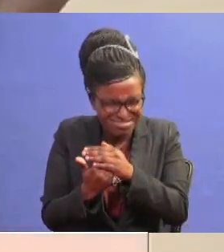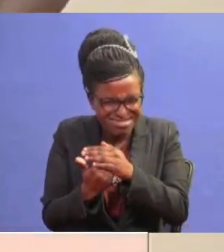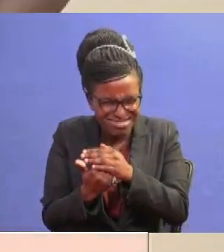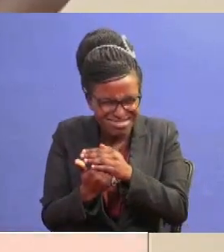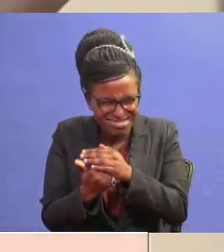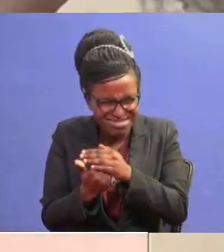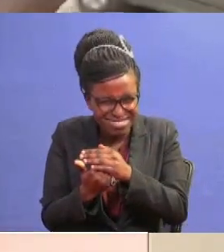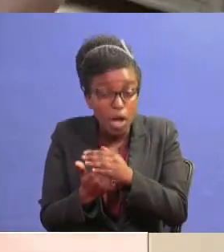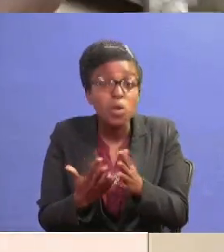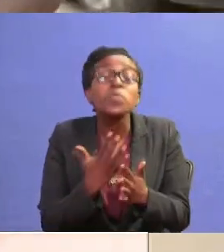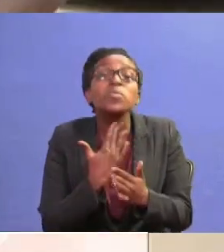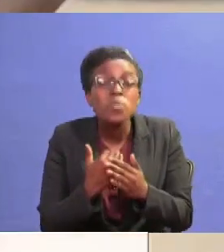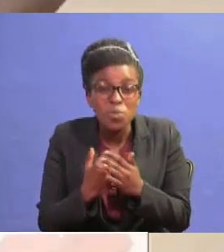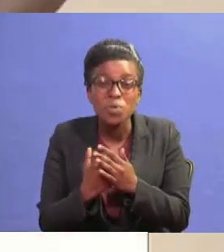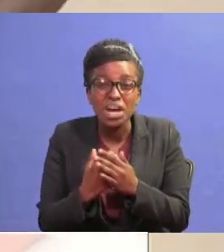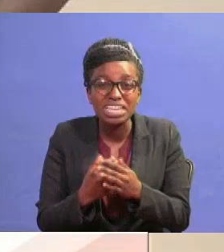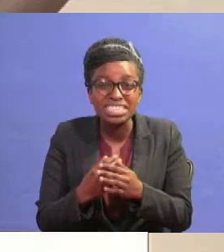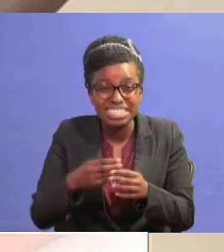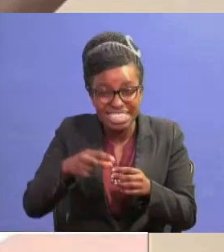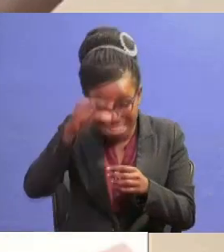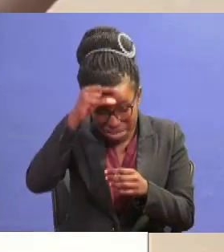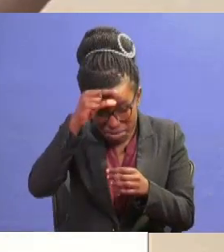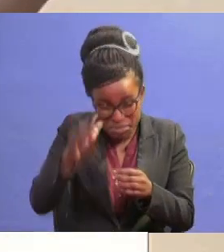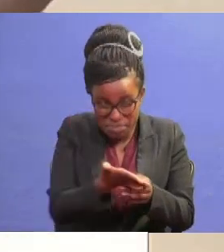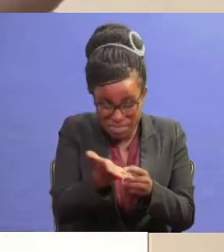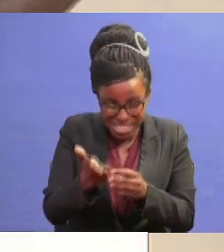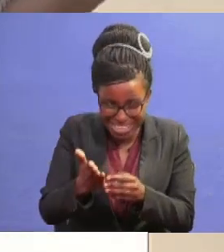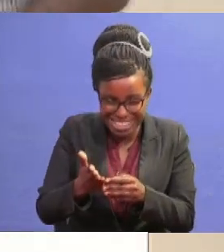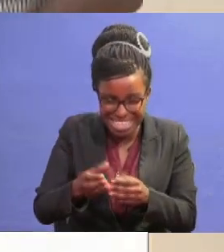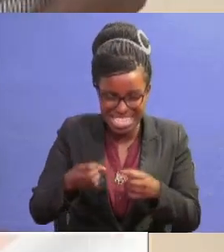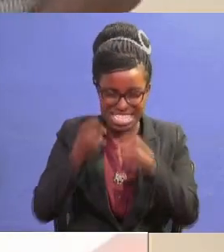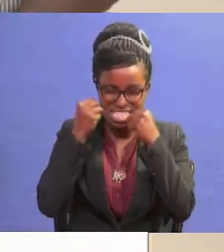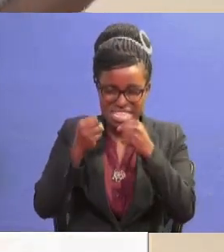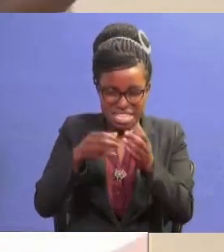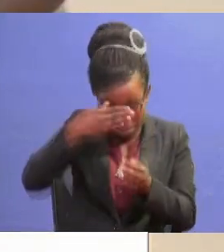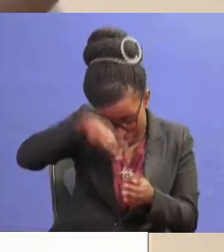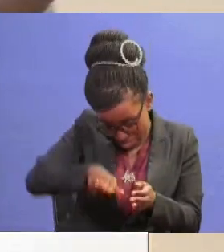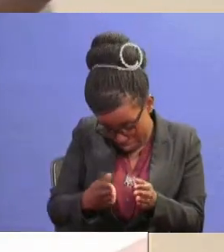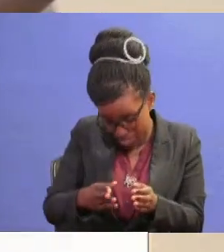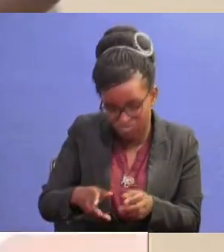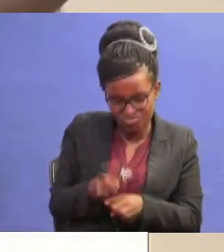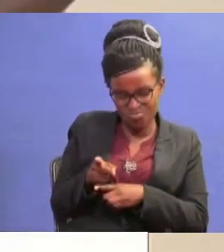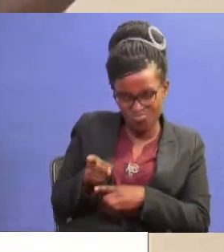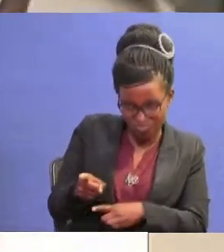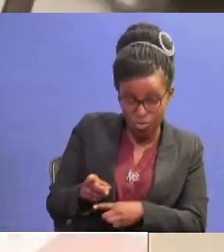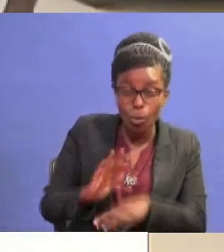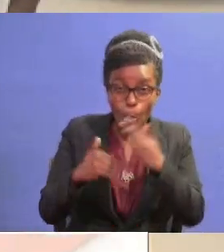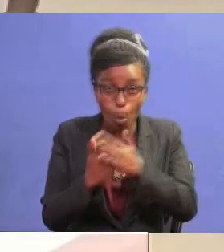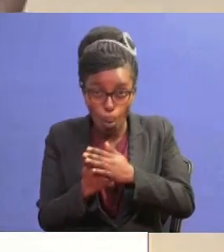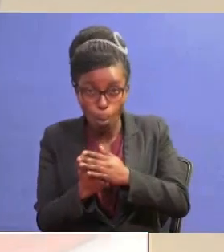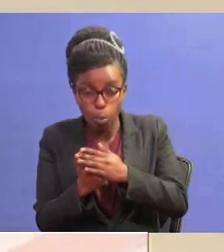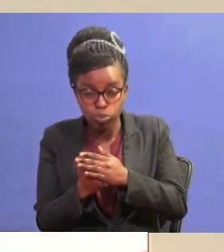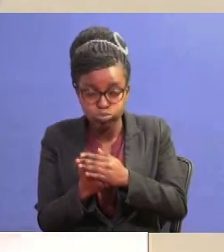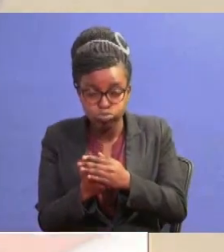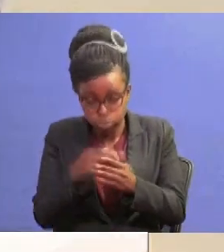mhalifu, maafisa hao walipaswa kumkamata na kumwasilisha mahakamani, ila si kumpiga risasi. Hata hivyo, maafisa